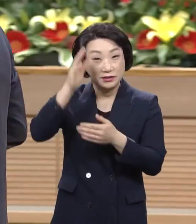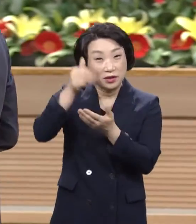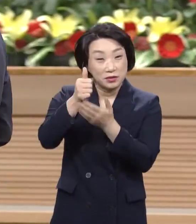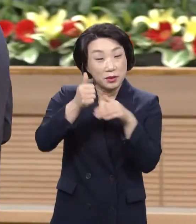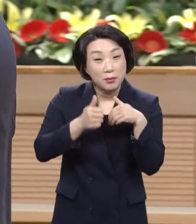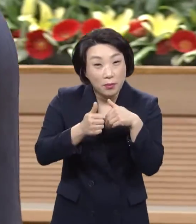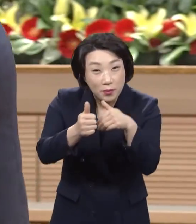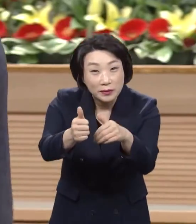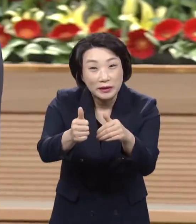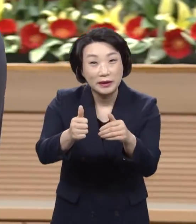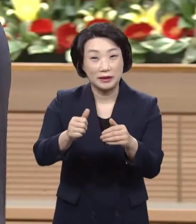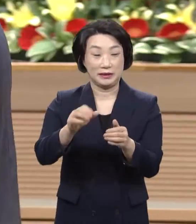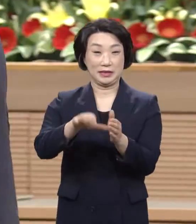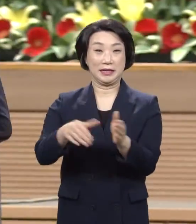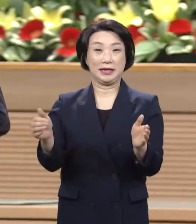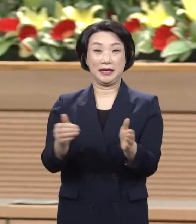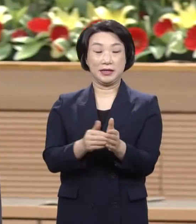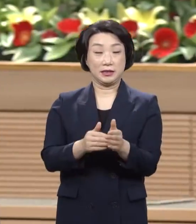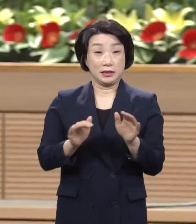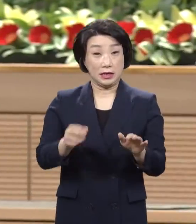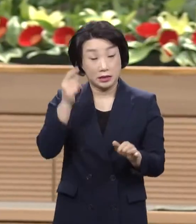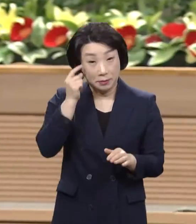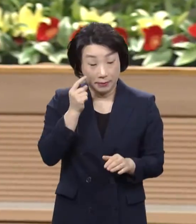성령을 보내기까지